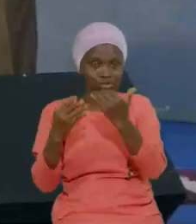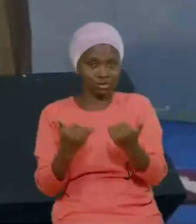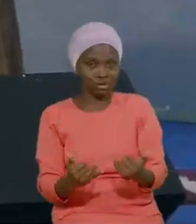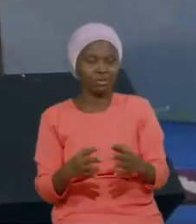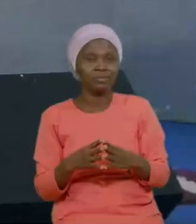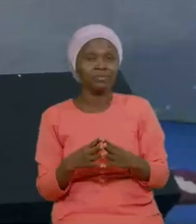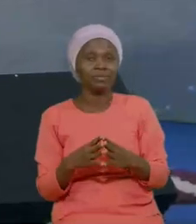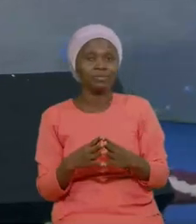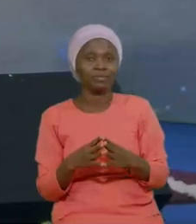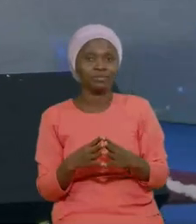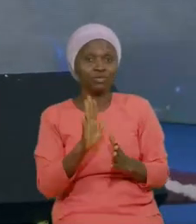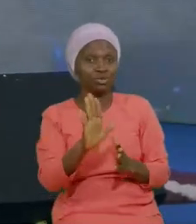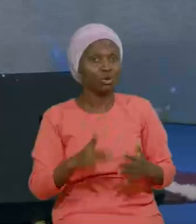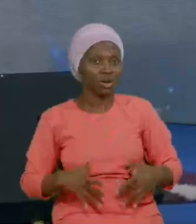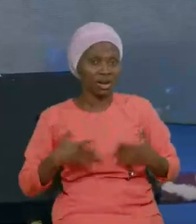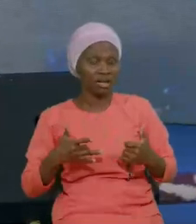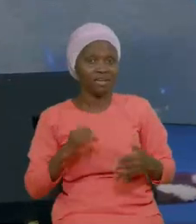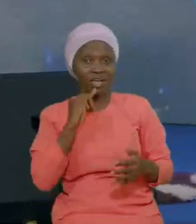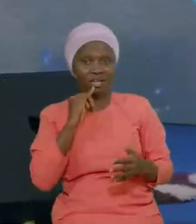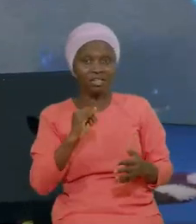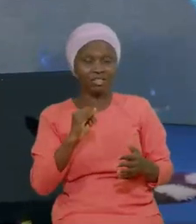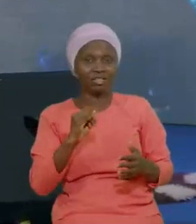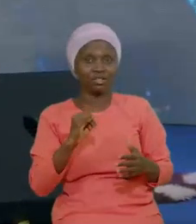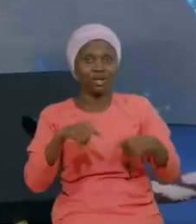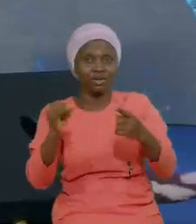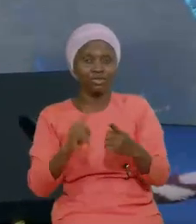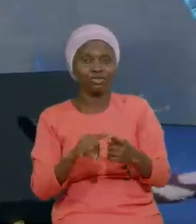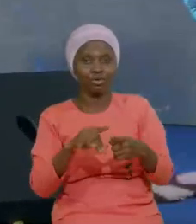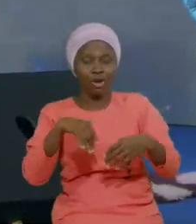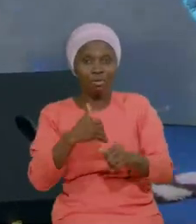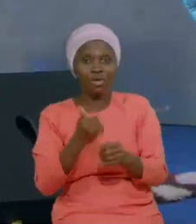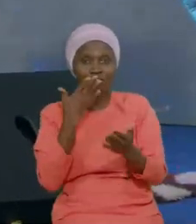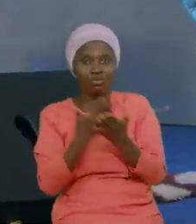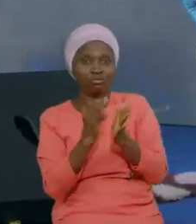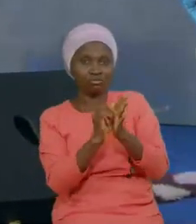maintenant. Ta vie a de vision maintenant.